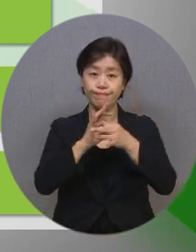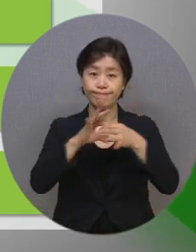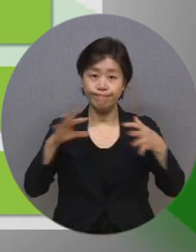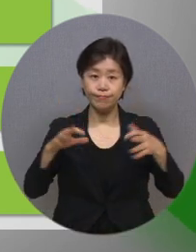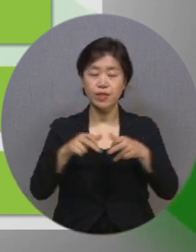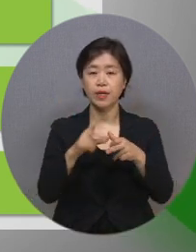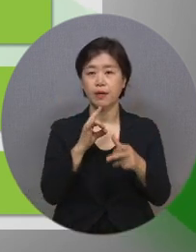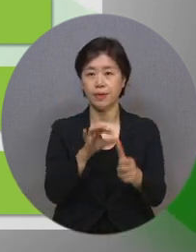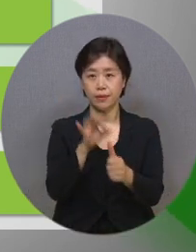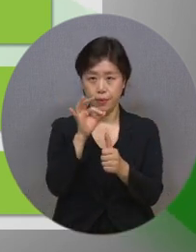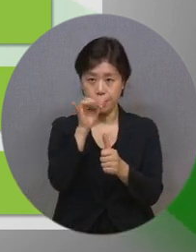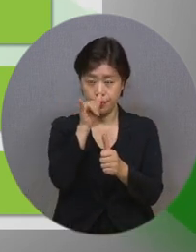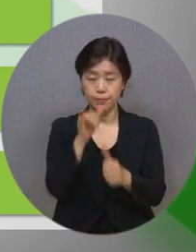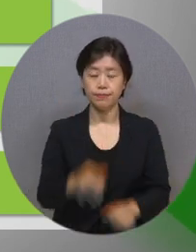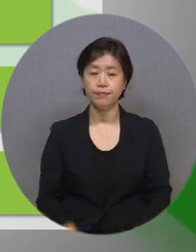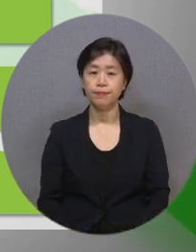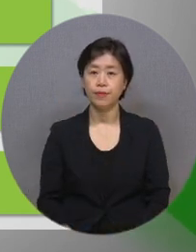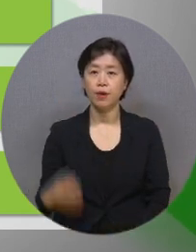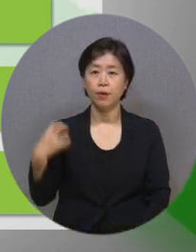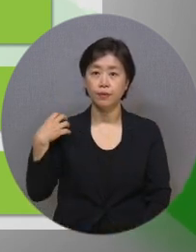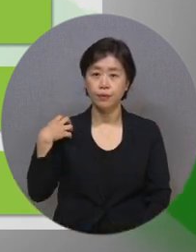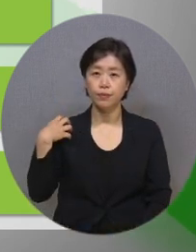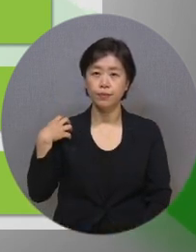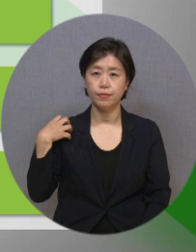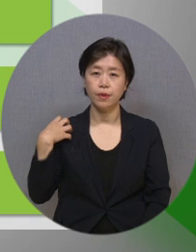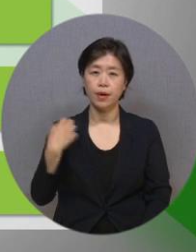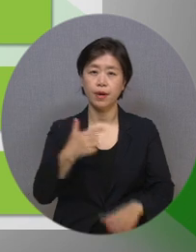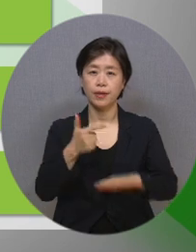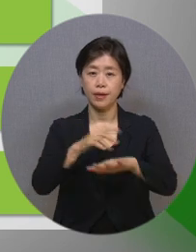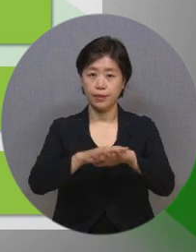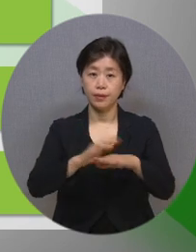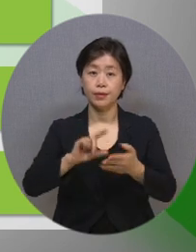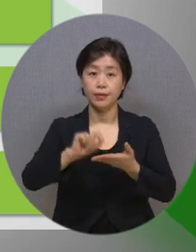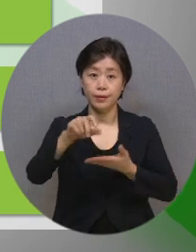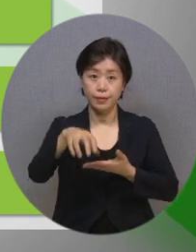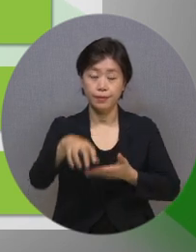채용합니다. 담당 지사는 대전지사입니다.